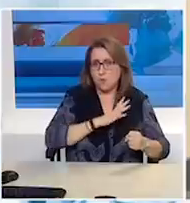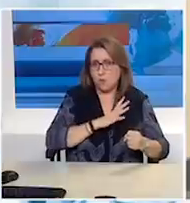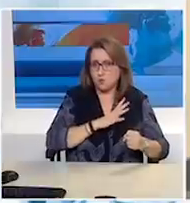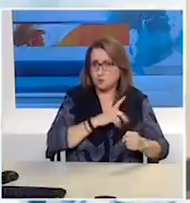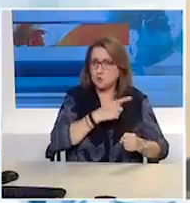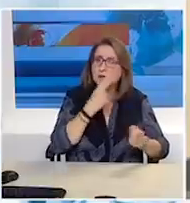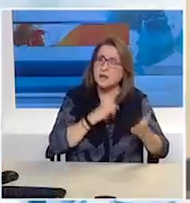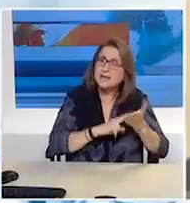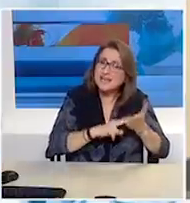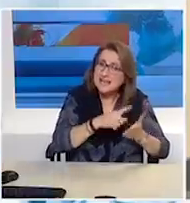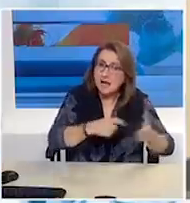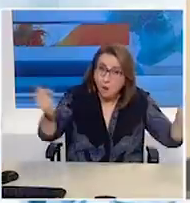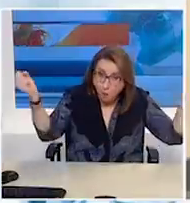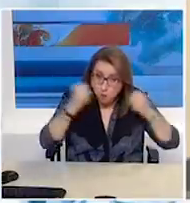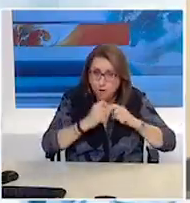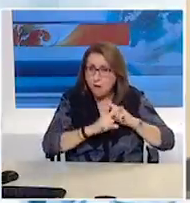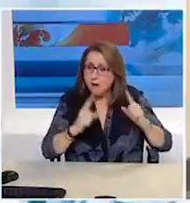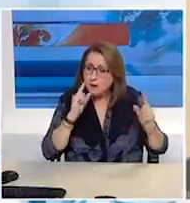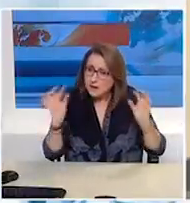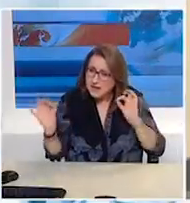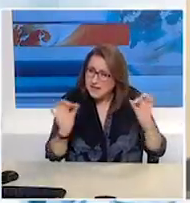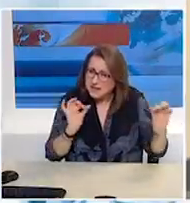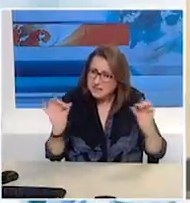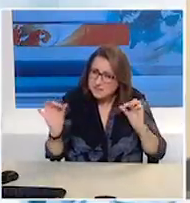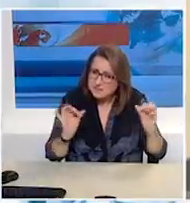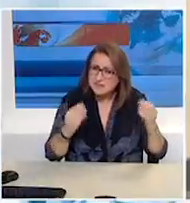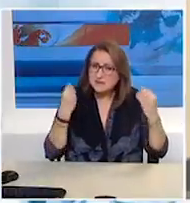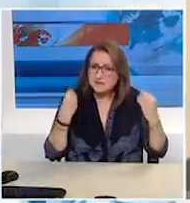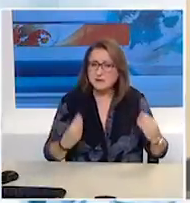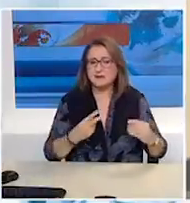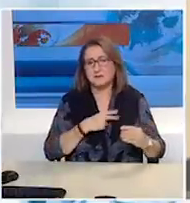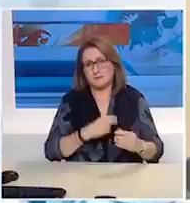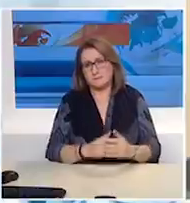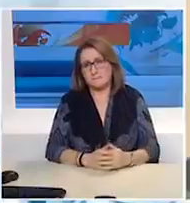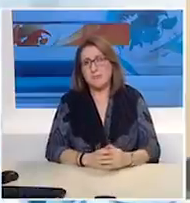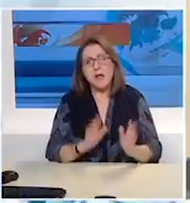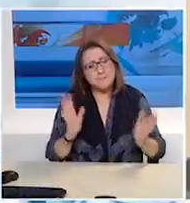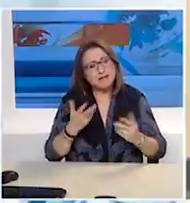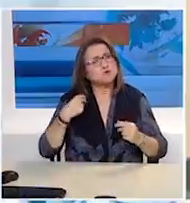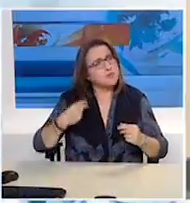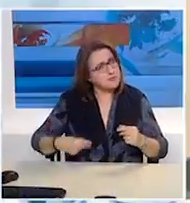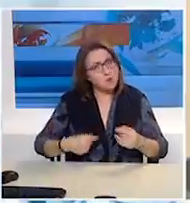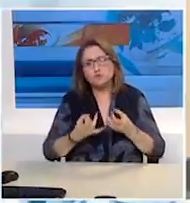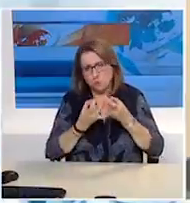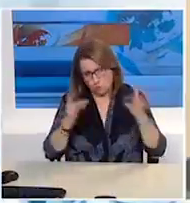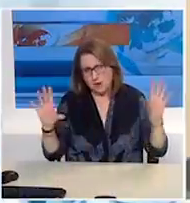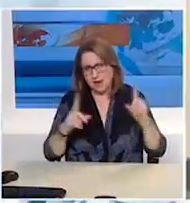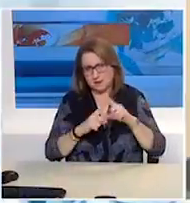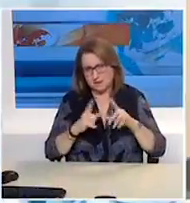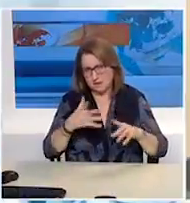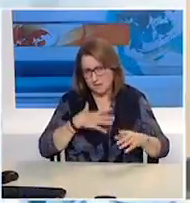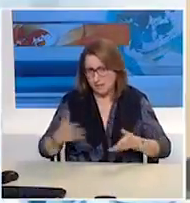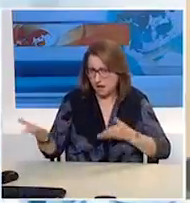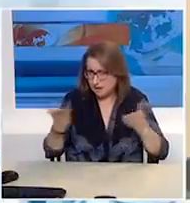που όλες τις περιπτώσεις που προβλέπονται καλύπτεται από το δημόσιο σύστημα υγείας, το τεστ